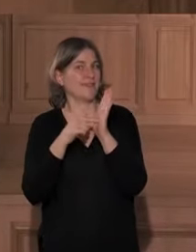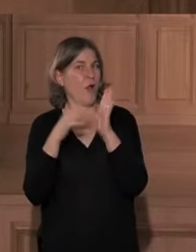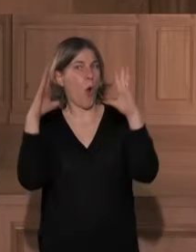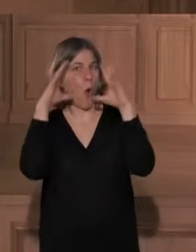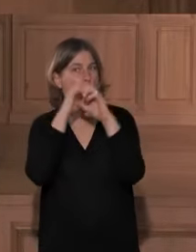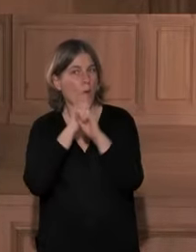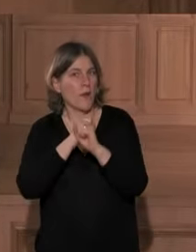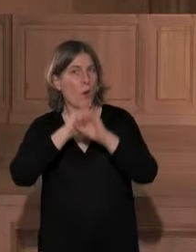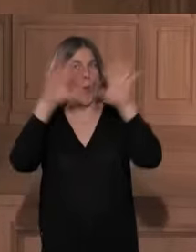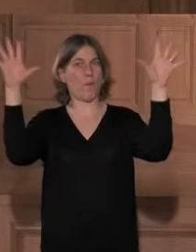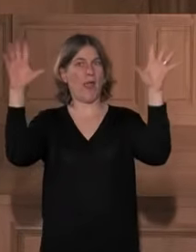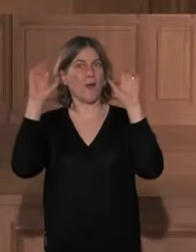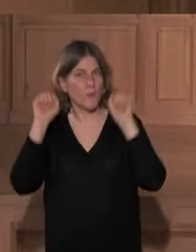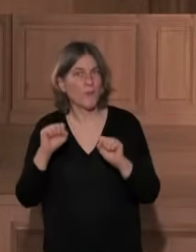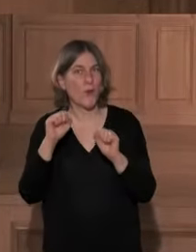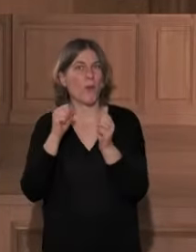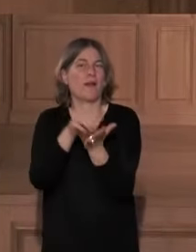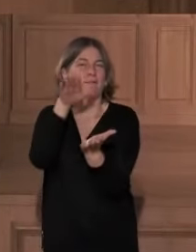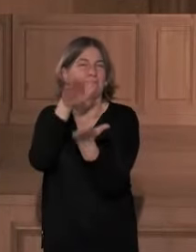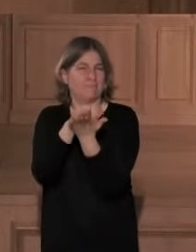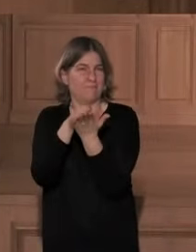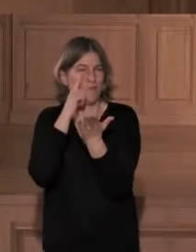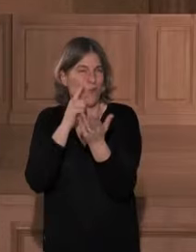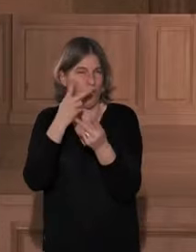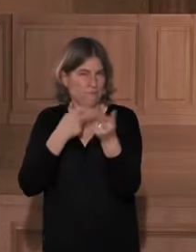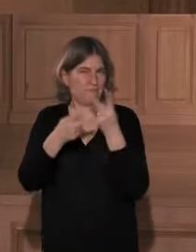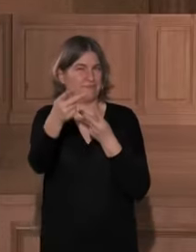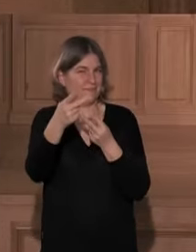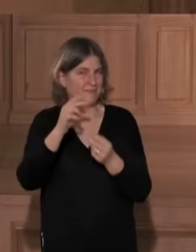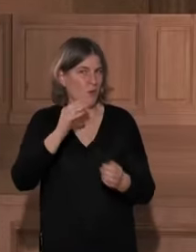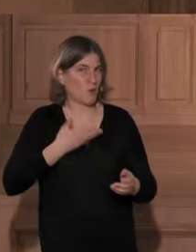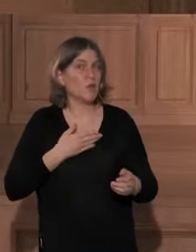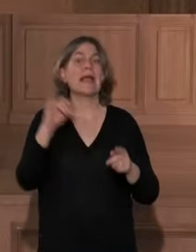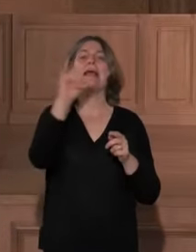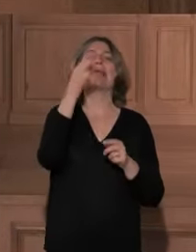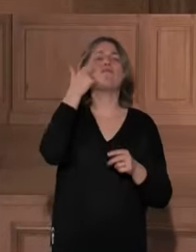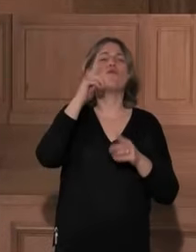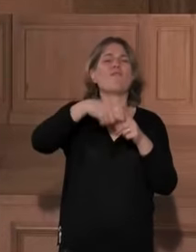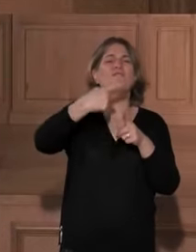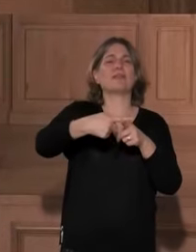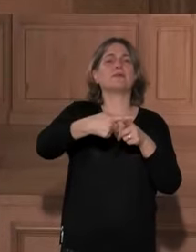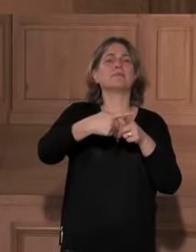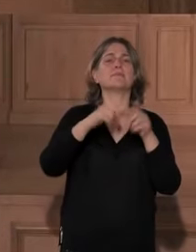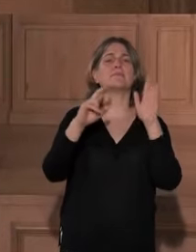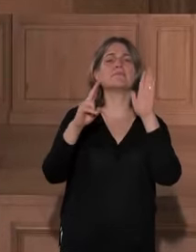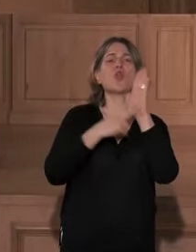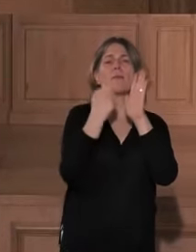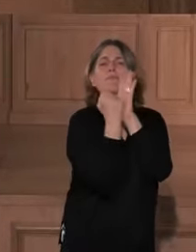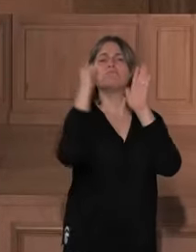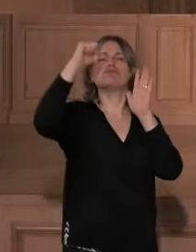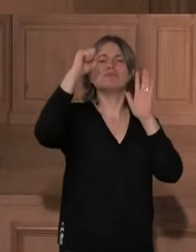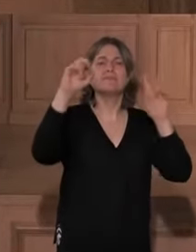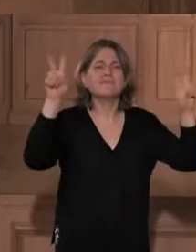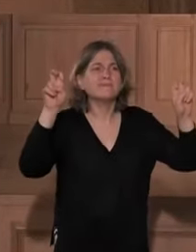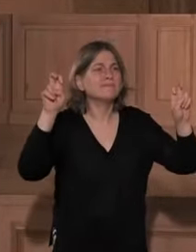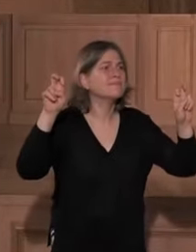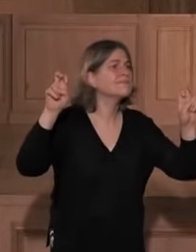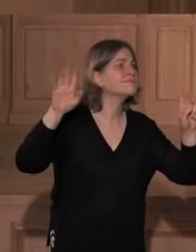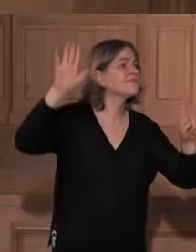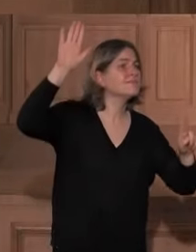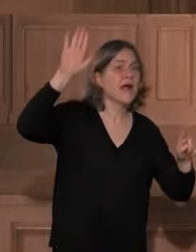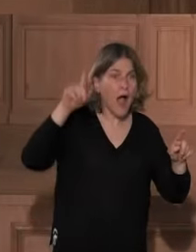cadeau. Il n'y a pas à hésiter. Juste un petit test. Qui parmi nous ici a vu Hors Normes? Ah, c'est pas mal. Mais il y en a quand même qui ne l'ont pas